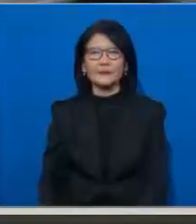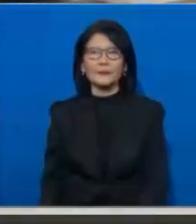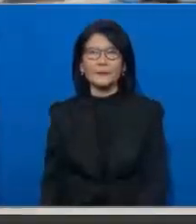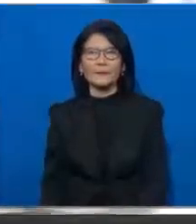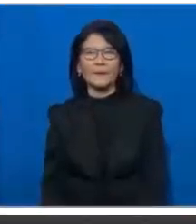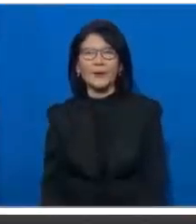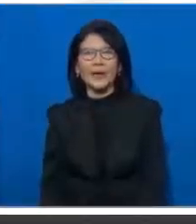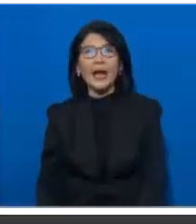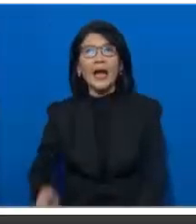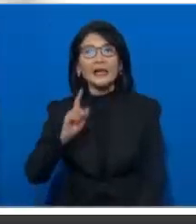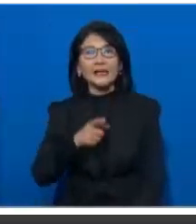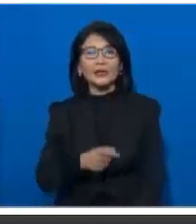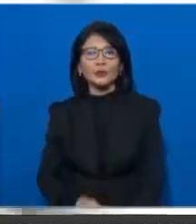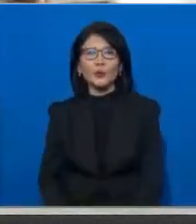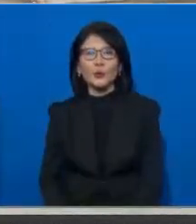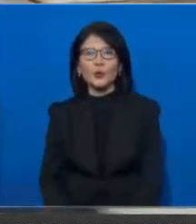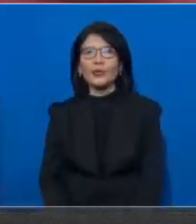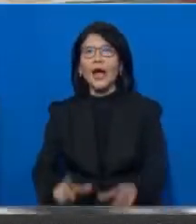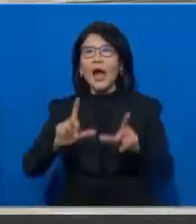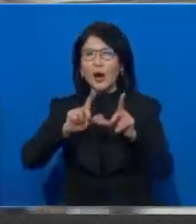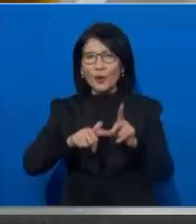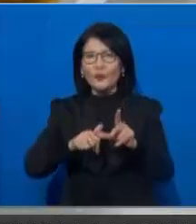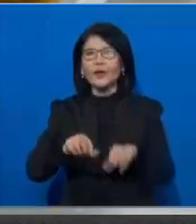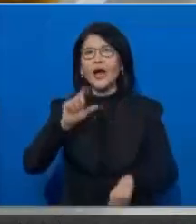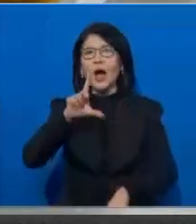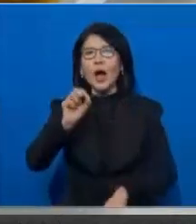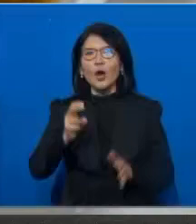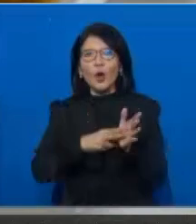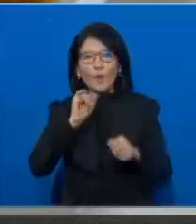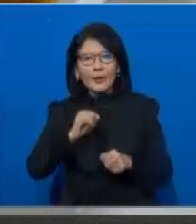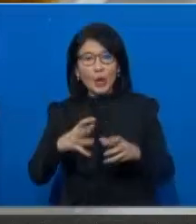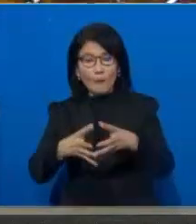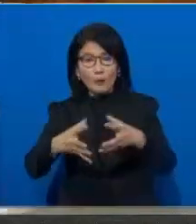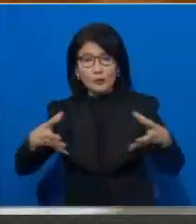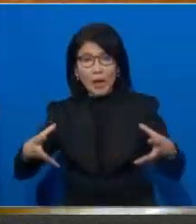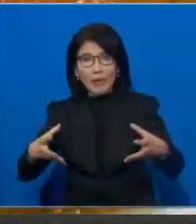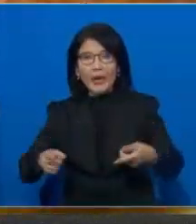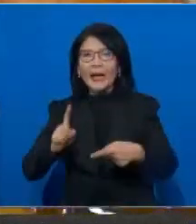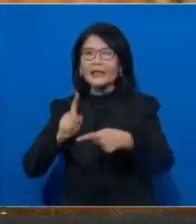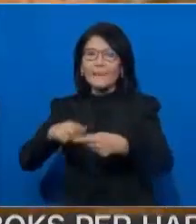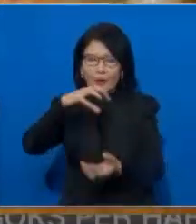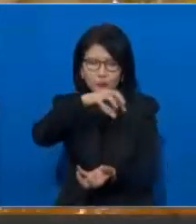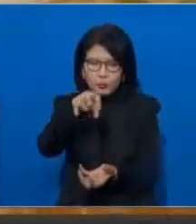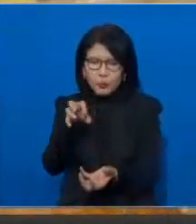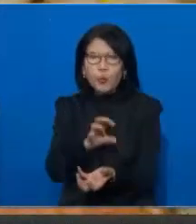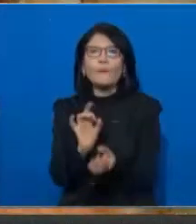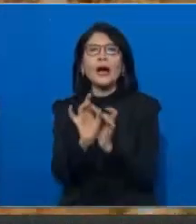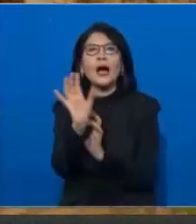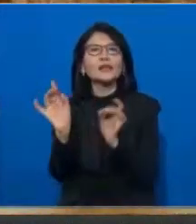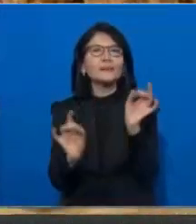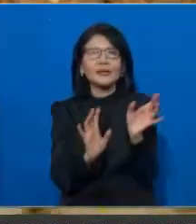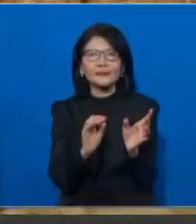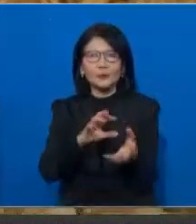Di salah satu kedai di kawasan Mekarwangi, Bandung, lomi disajikan dalam porsi jumbo dengan tambahan beragam topping.